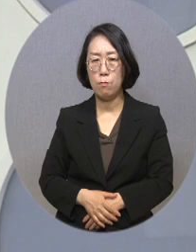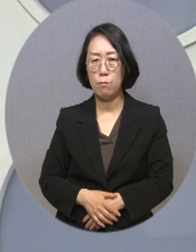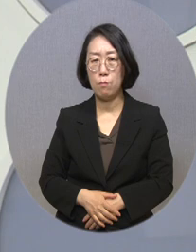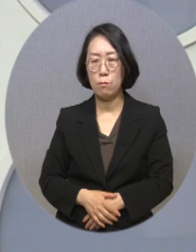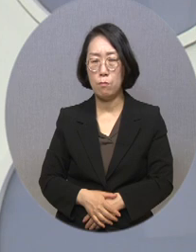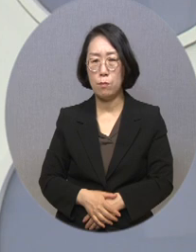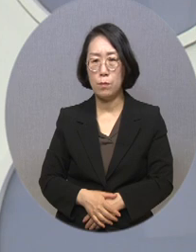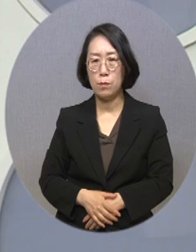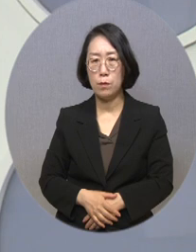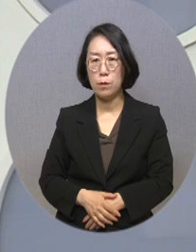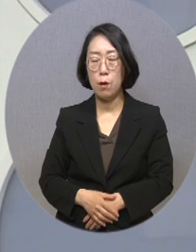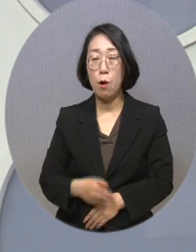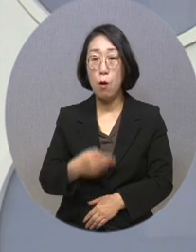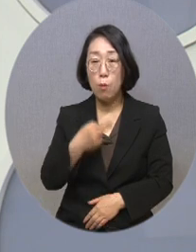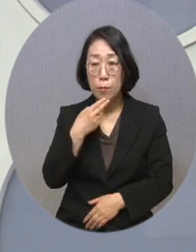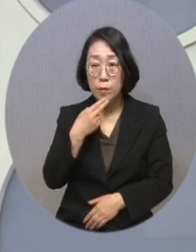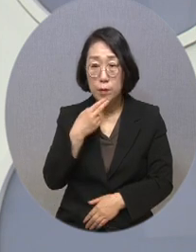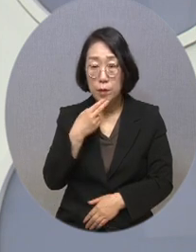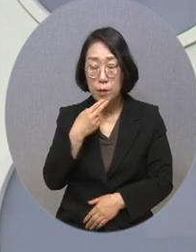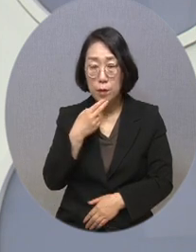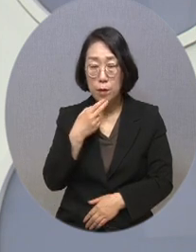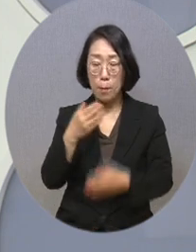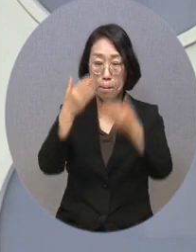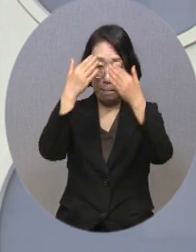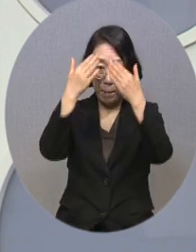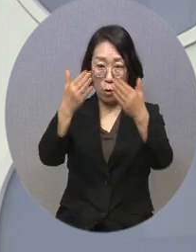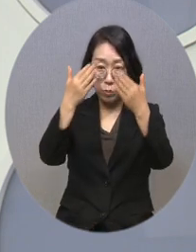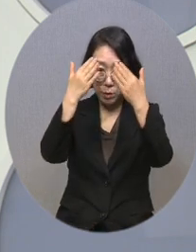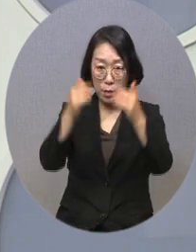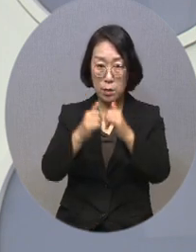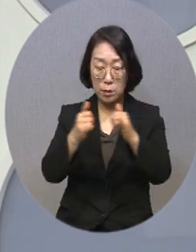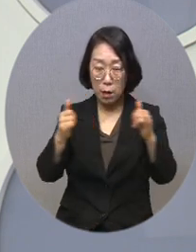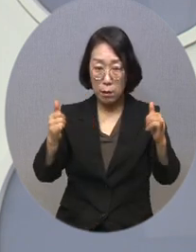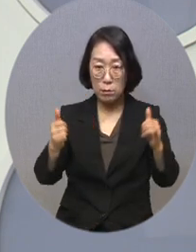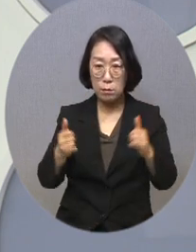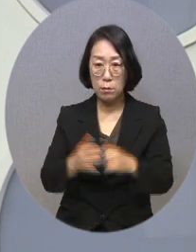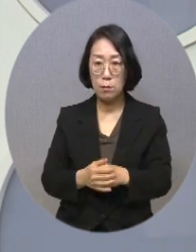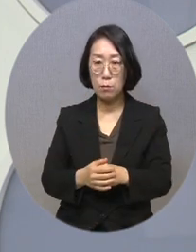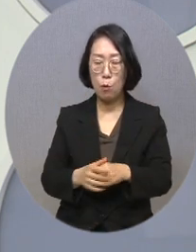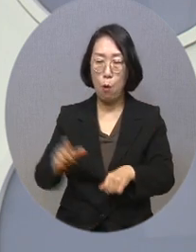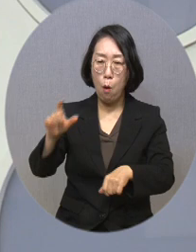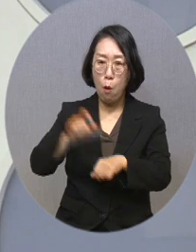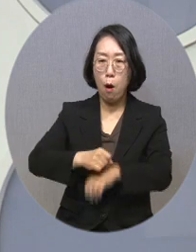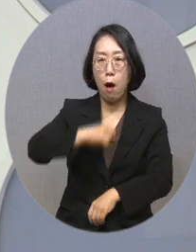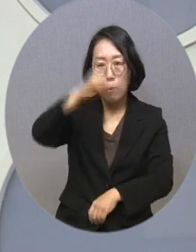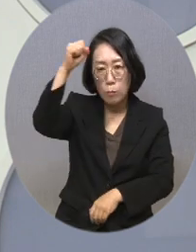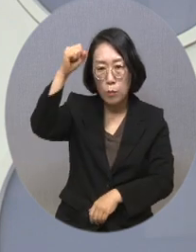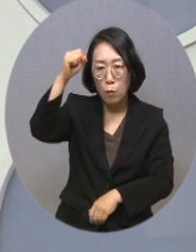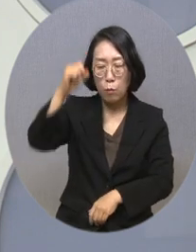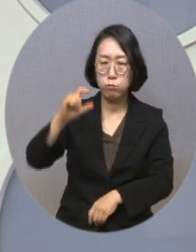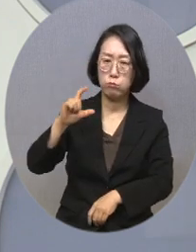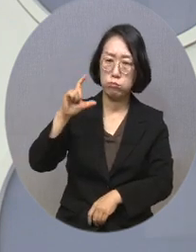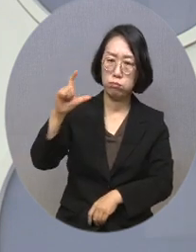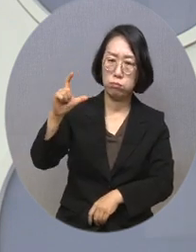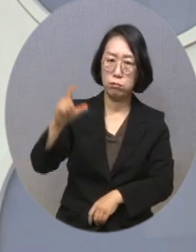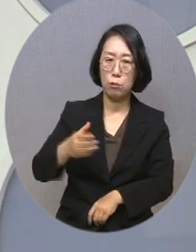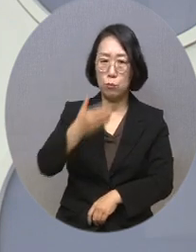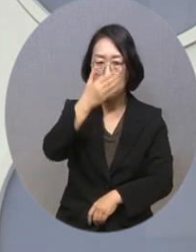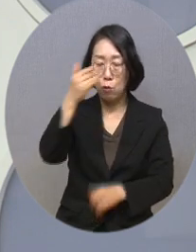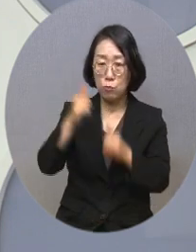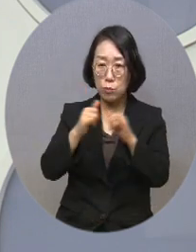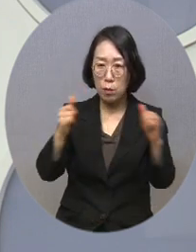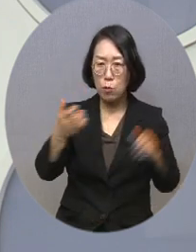그 이제 그 면제자들이 예. 많이 합격을 했다 예년과 다르게 이래서 저 젊은